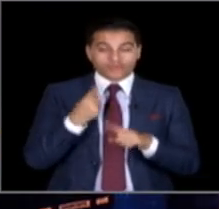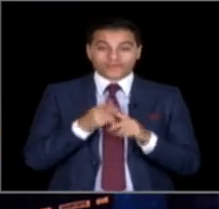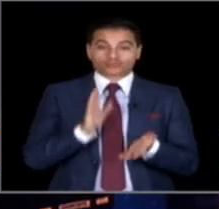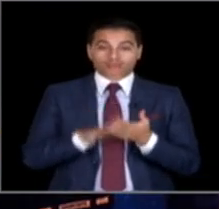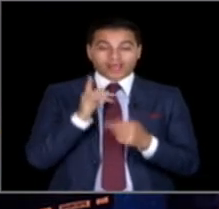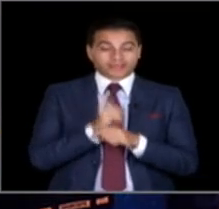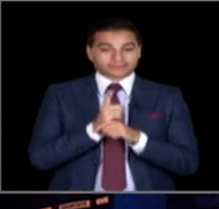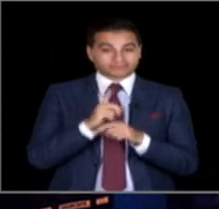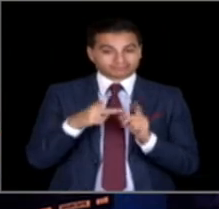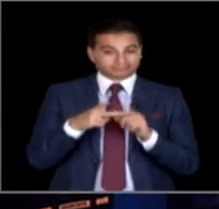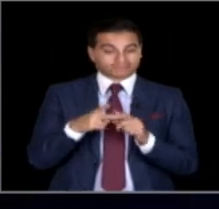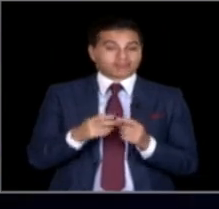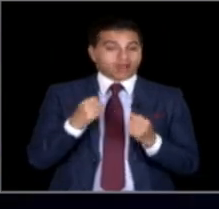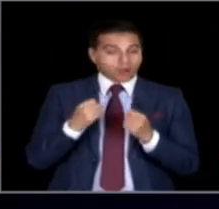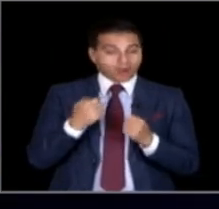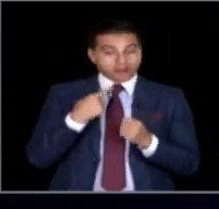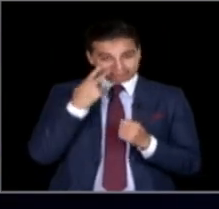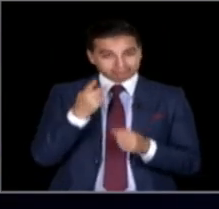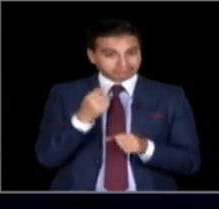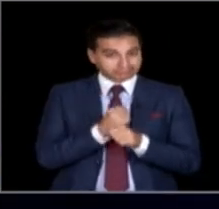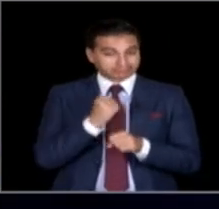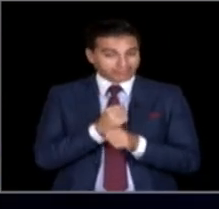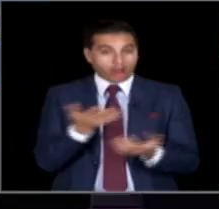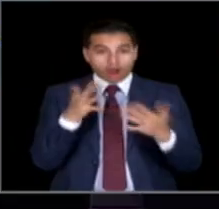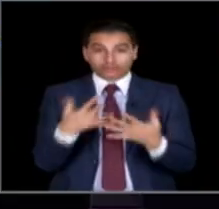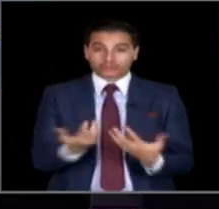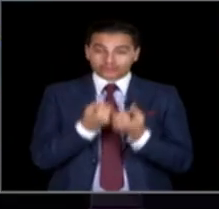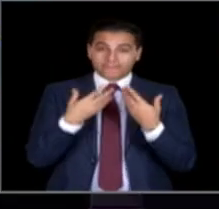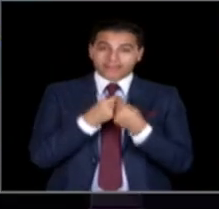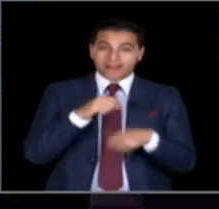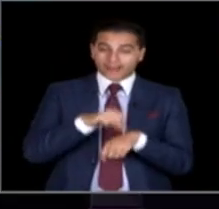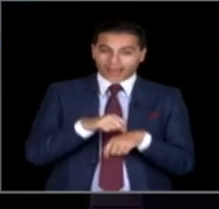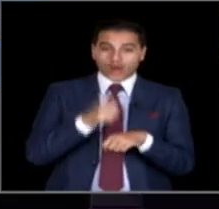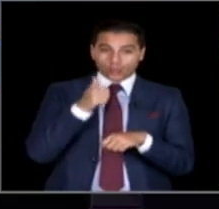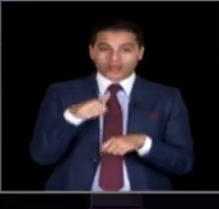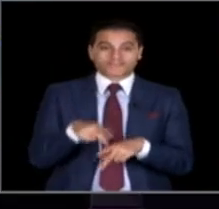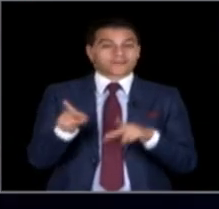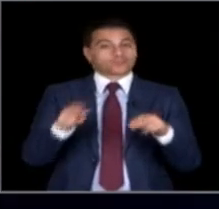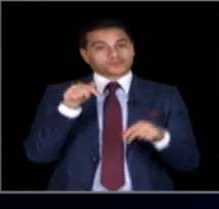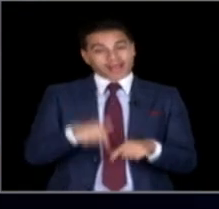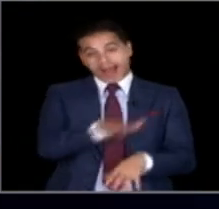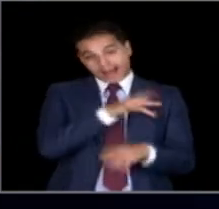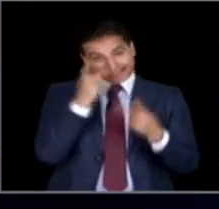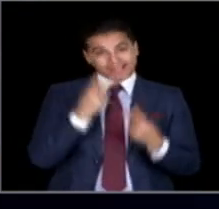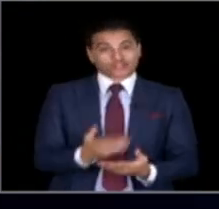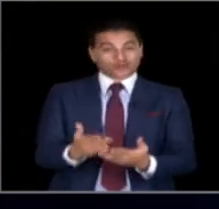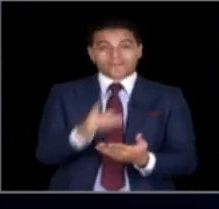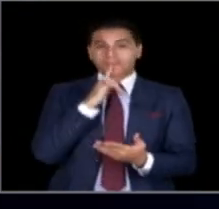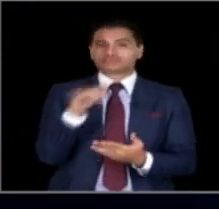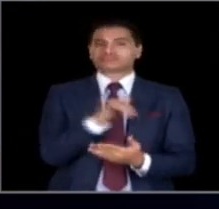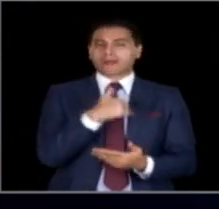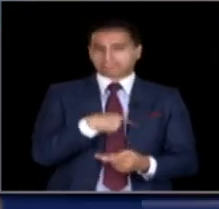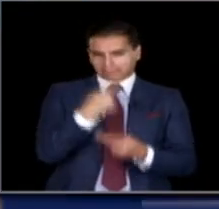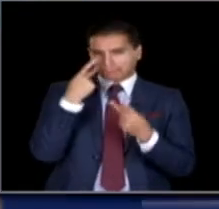قوي، فانا اتوقع منكم ان انتوا توصلوا لمكان كويس في الموسم ده. خلينا نشوف، بس